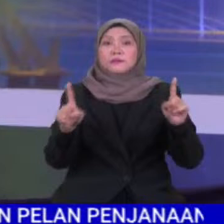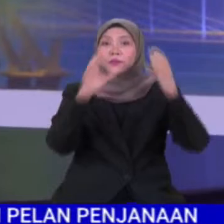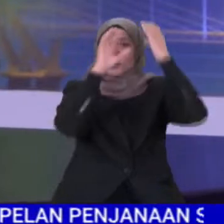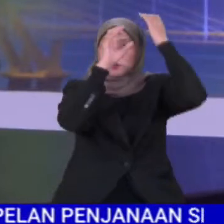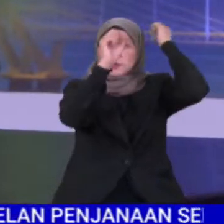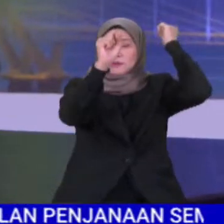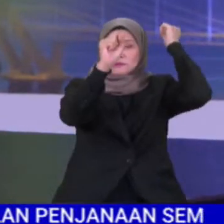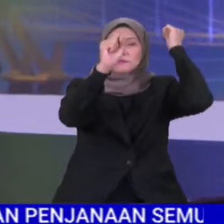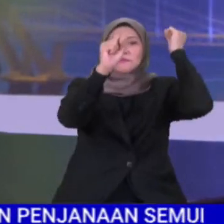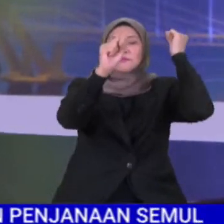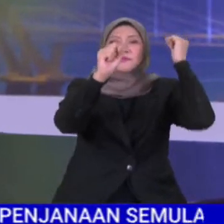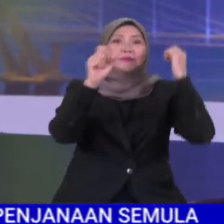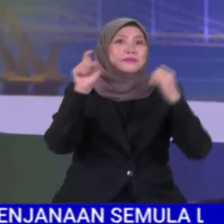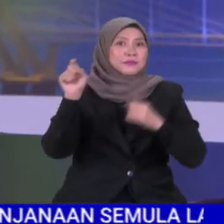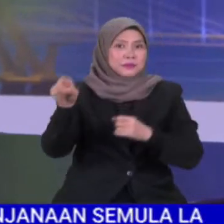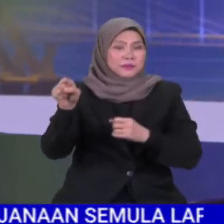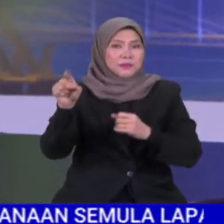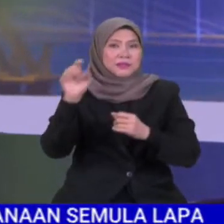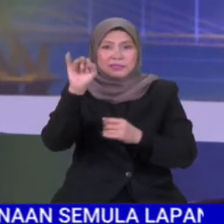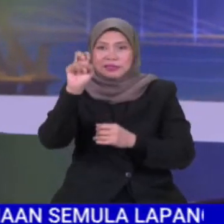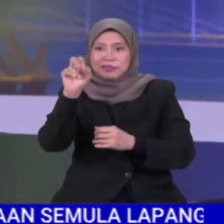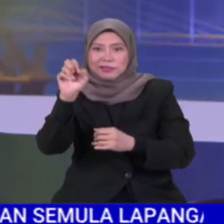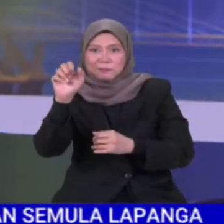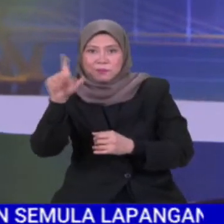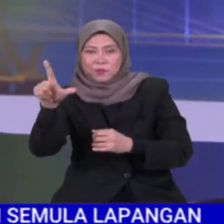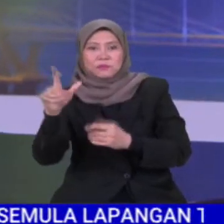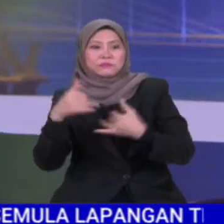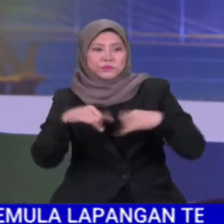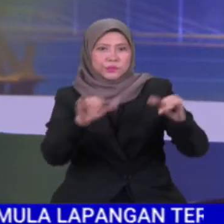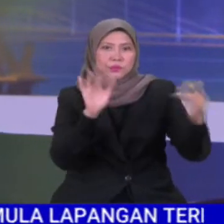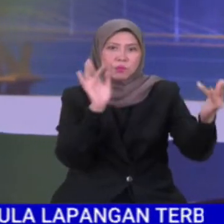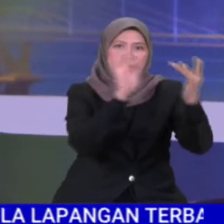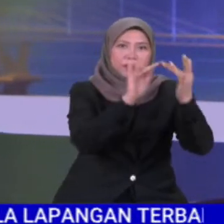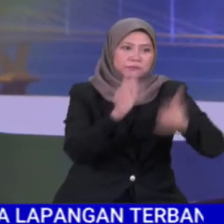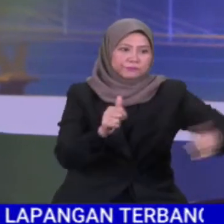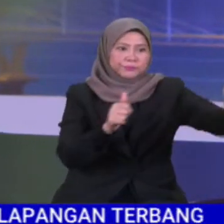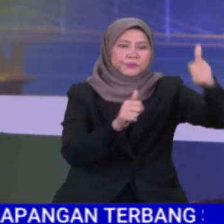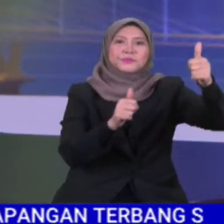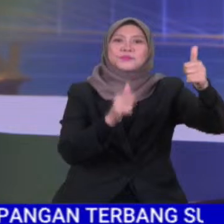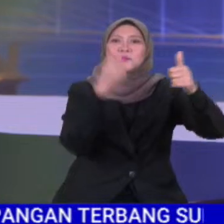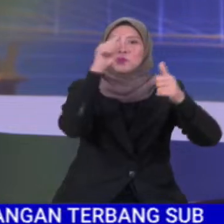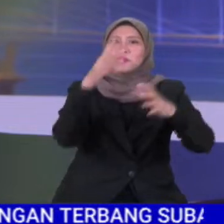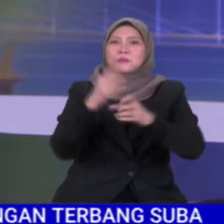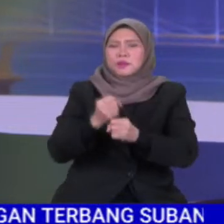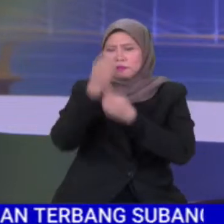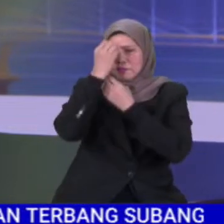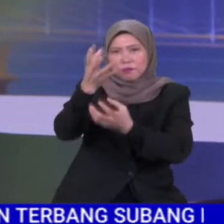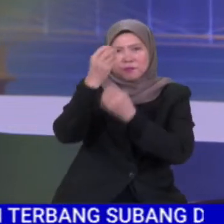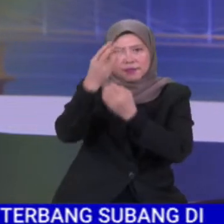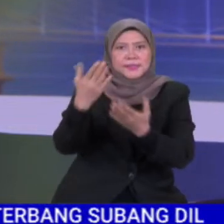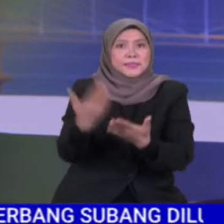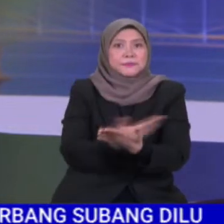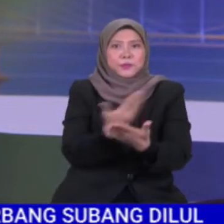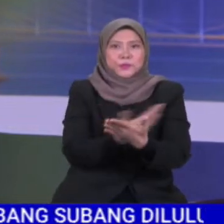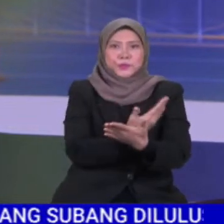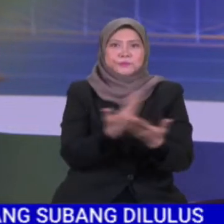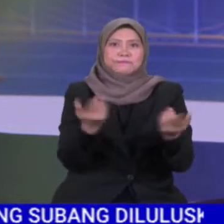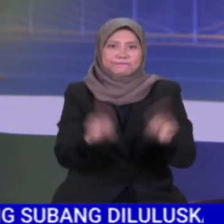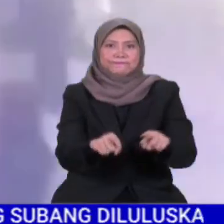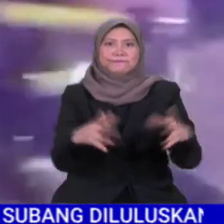Ankara dan Konsulat Jeneral di Istanbul terus berhubung dengan pihak berkuasa tempatan bagi mendapatkan maklumat terkini.